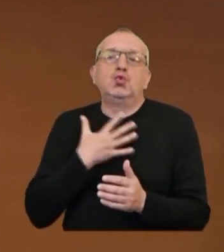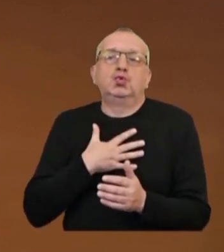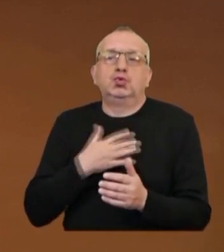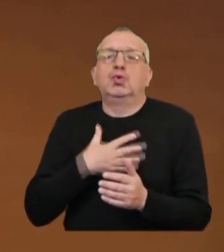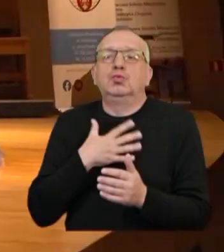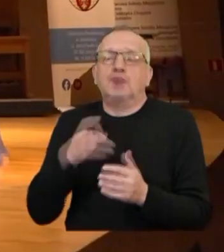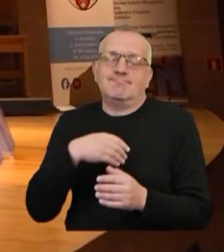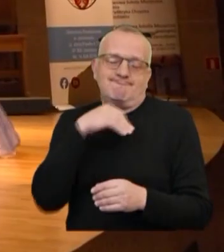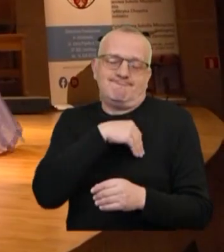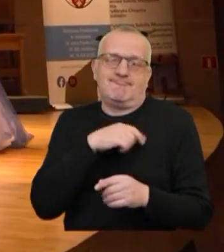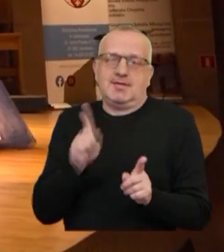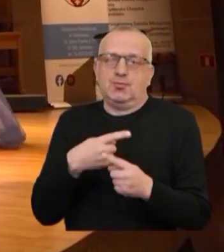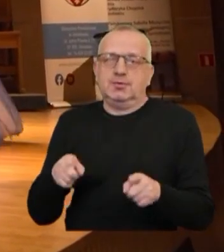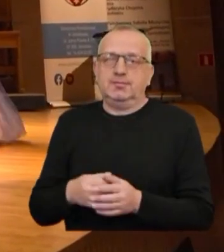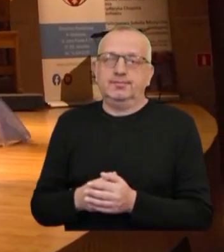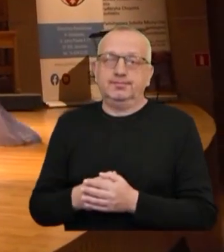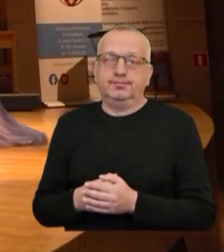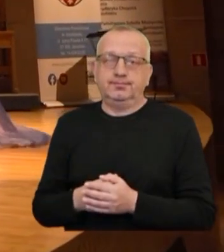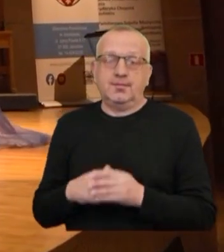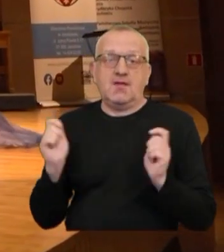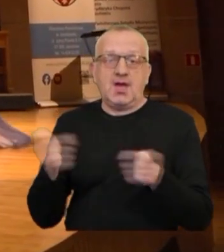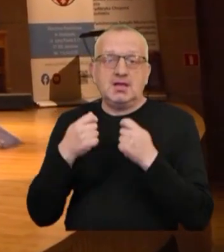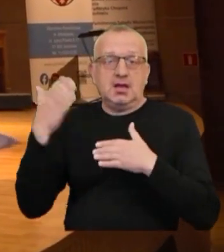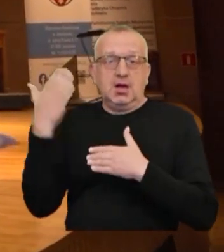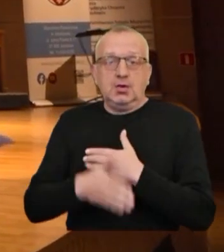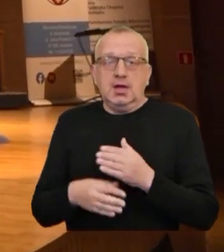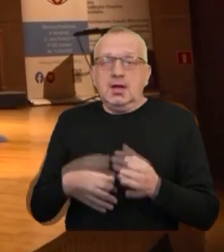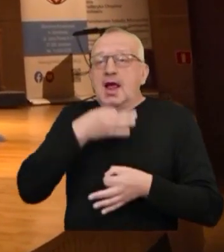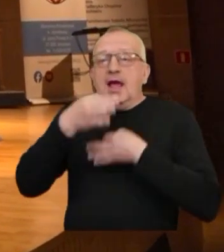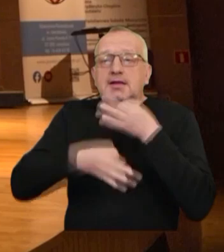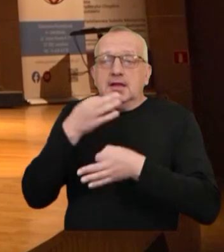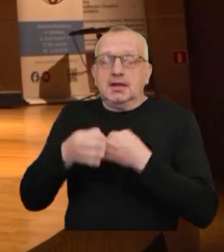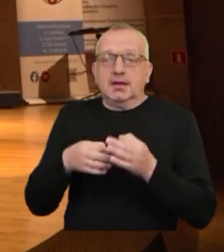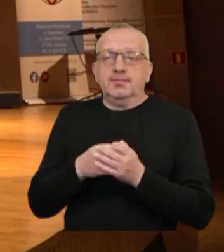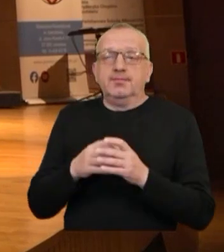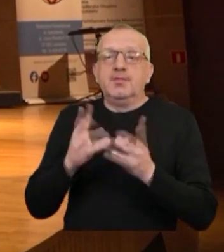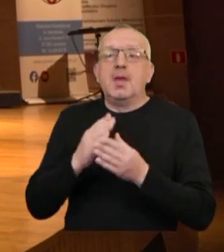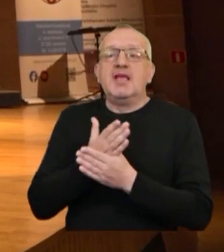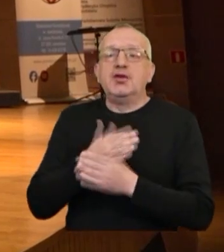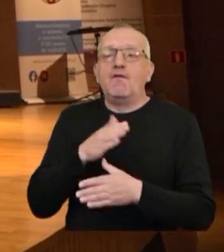bardziej gra. Festiwal zakończył się recitalem Międzywojenna miłość.